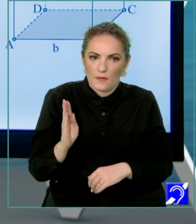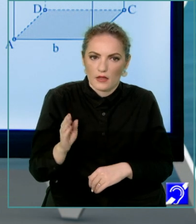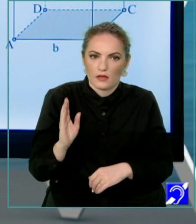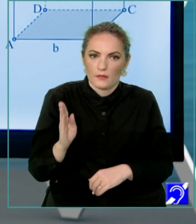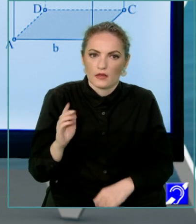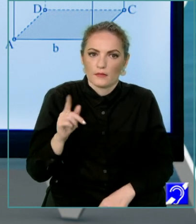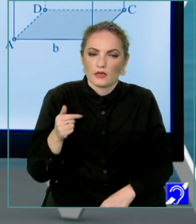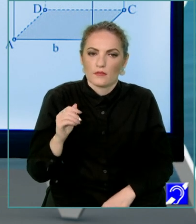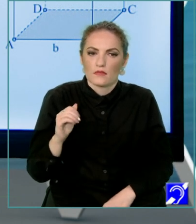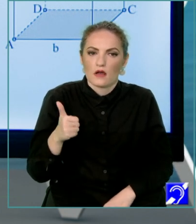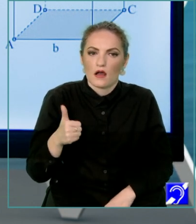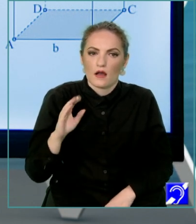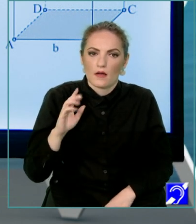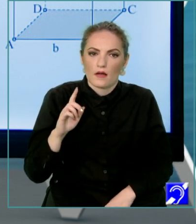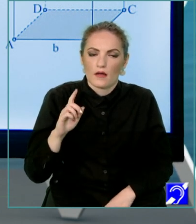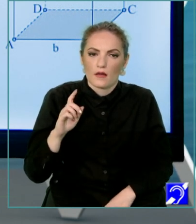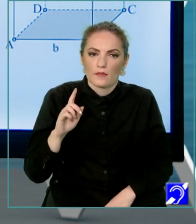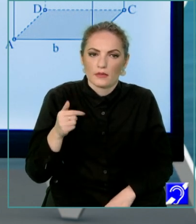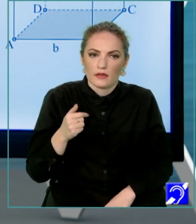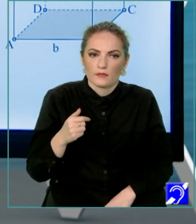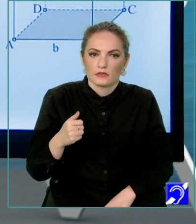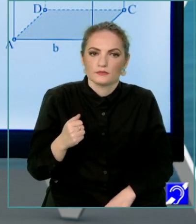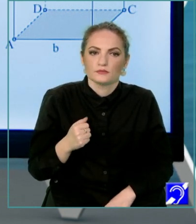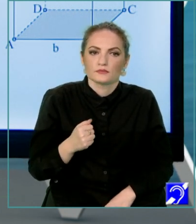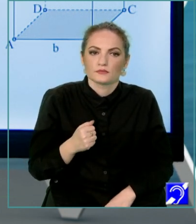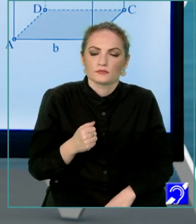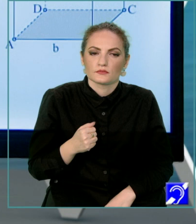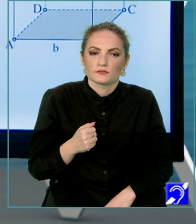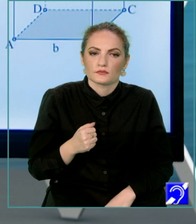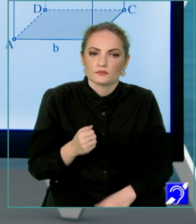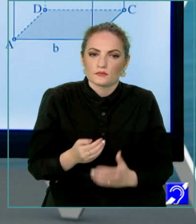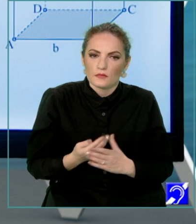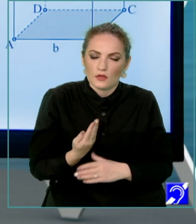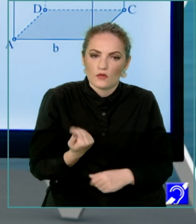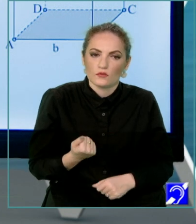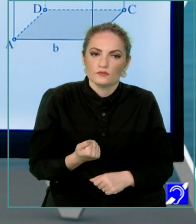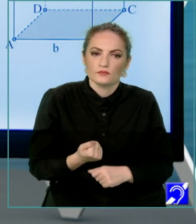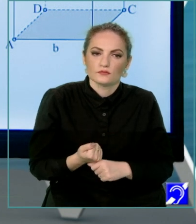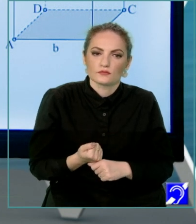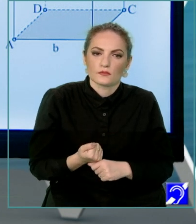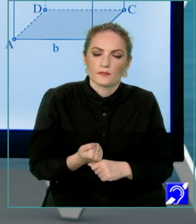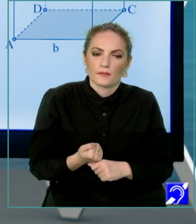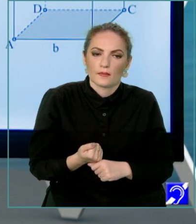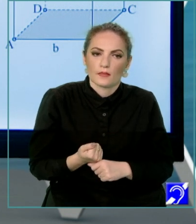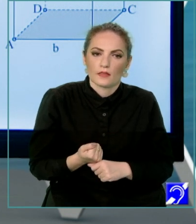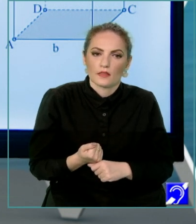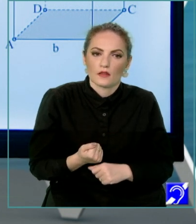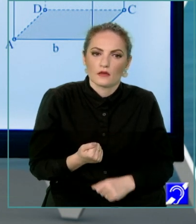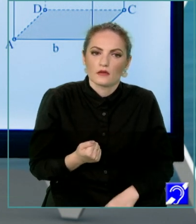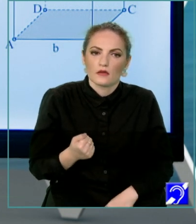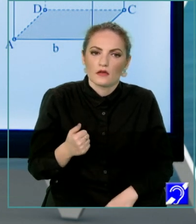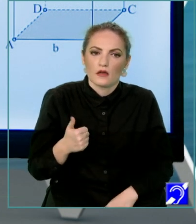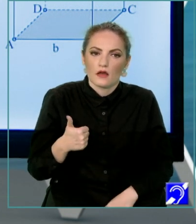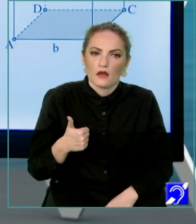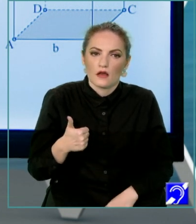prim a prim Este cerința de la subpunctul C din nou AB B prim a prim Este un dreptunghi